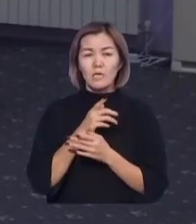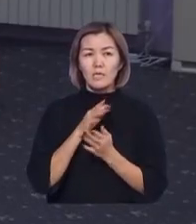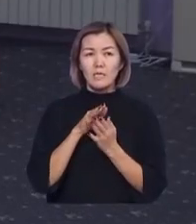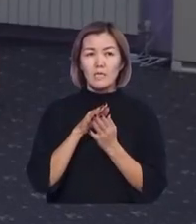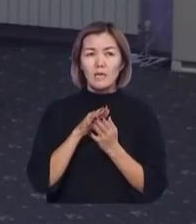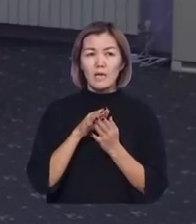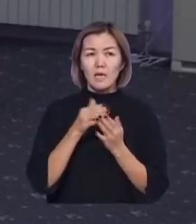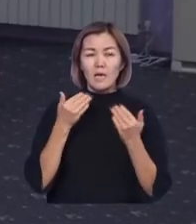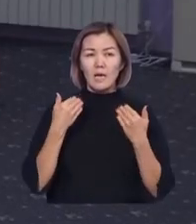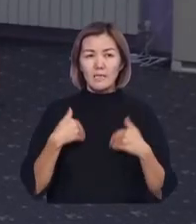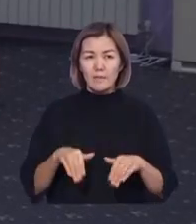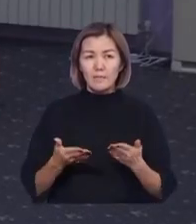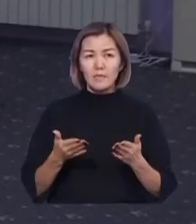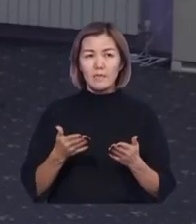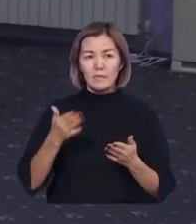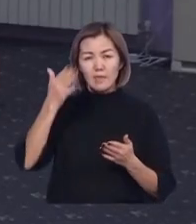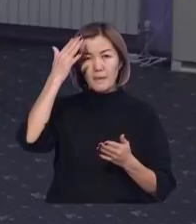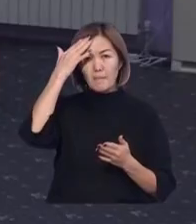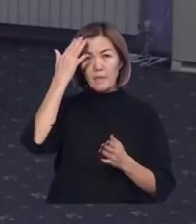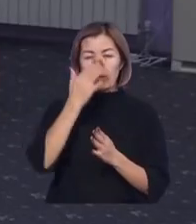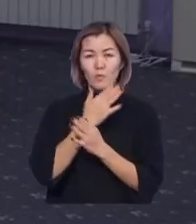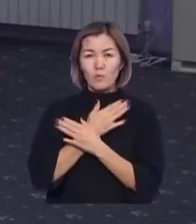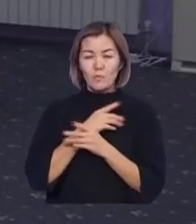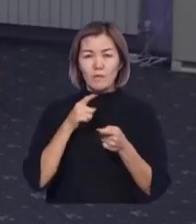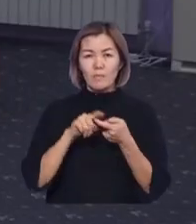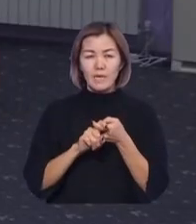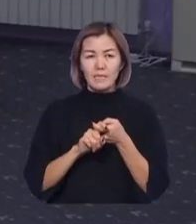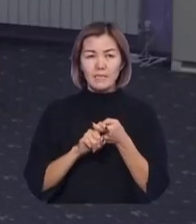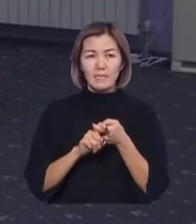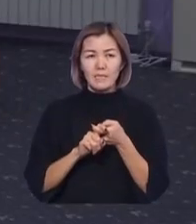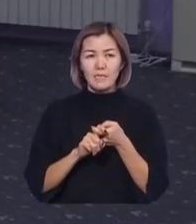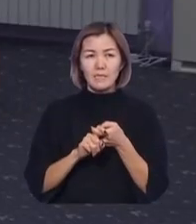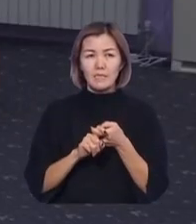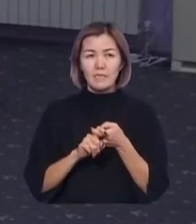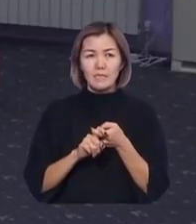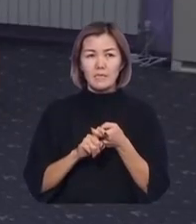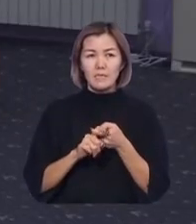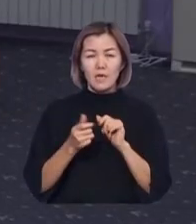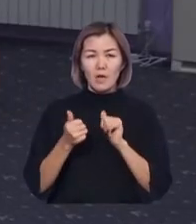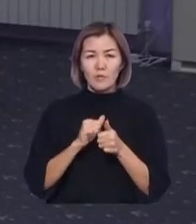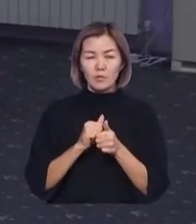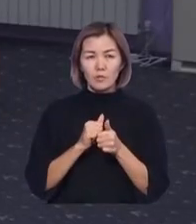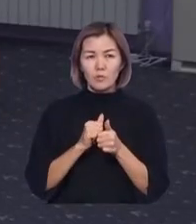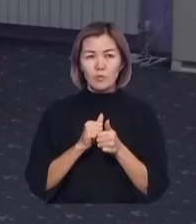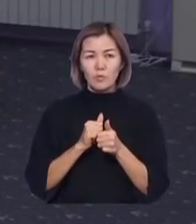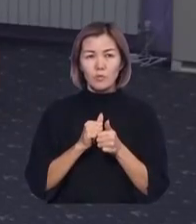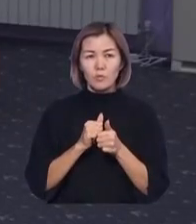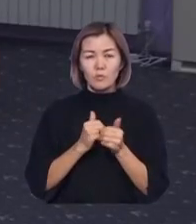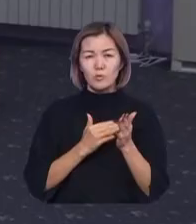ол смерть мозга қойылған кезде, мидың өліміне байланысты қойылған кезде осы трансплантация мәселесі жоғары